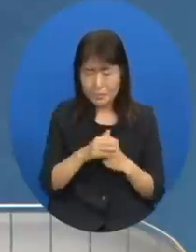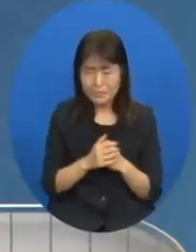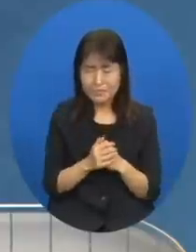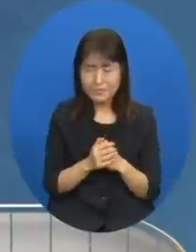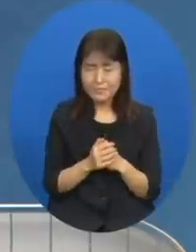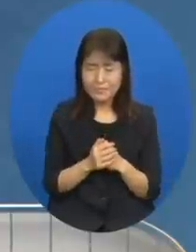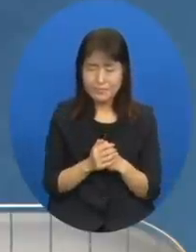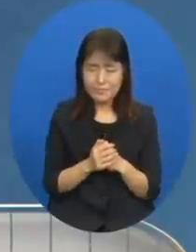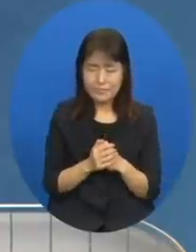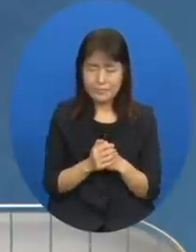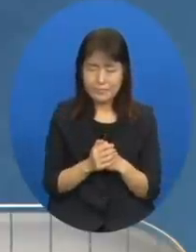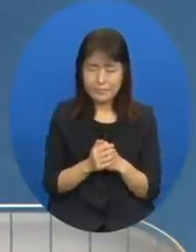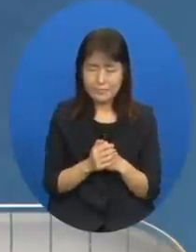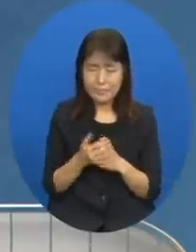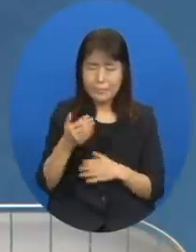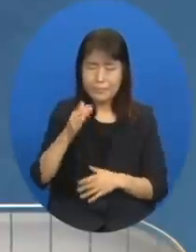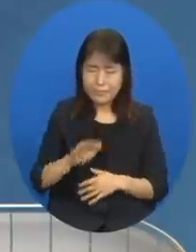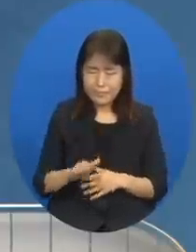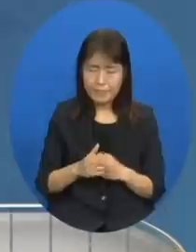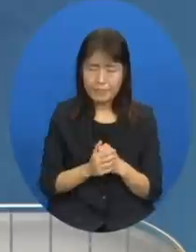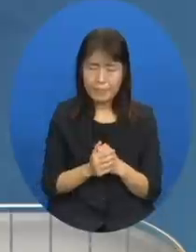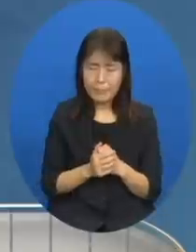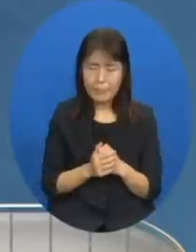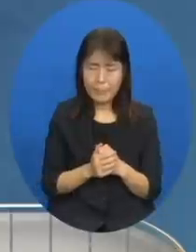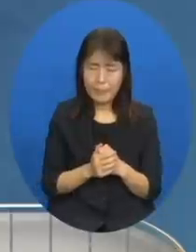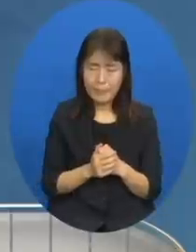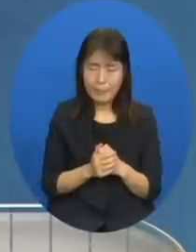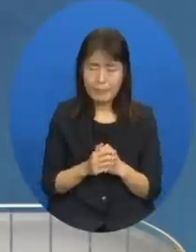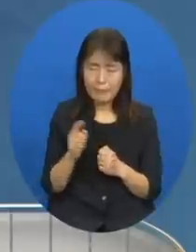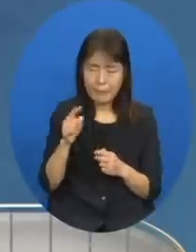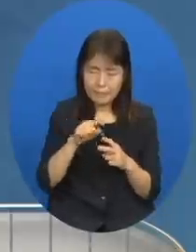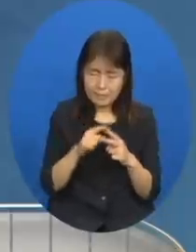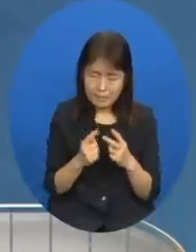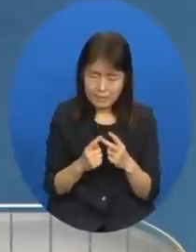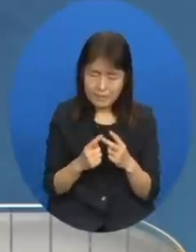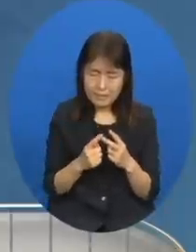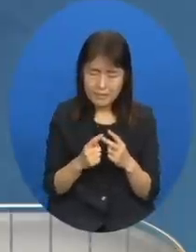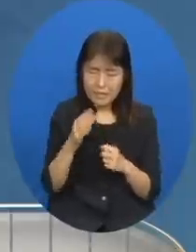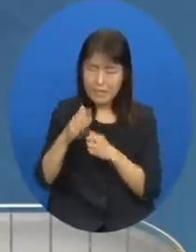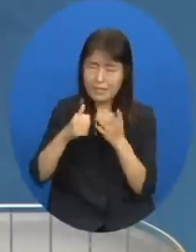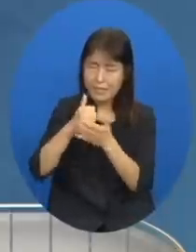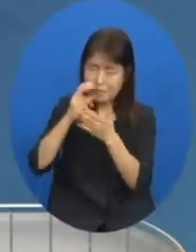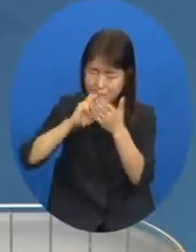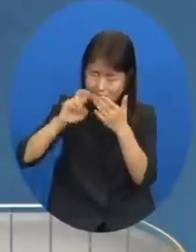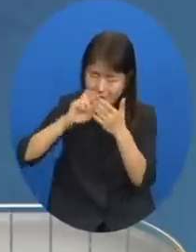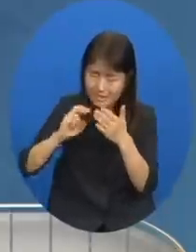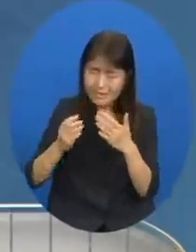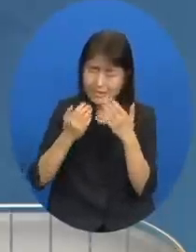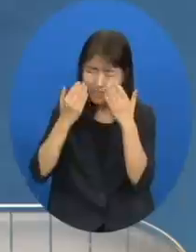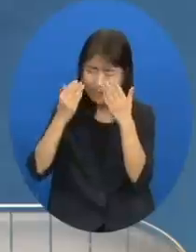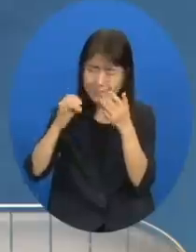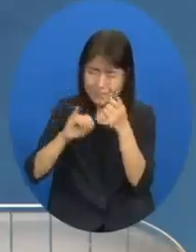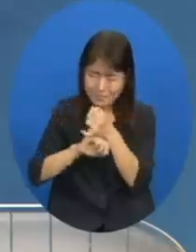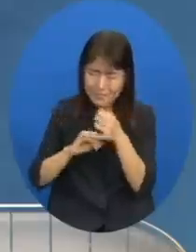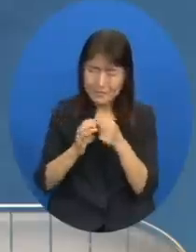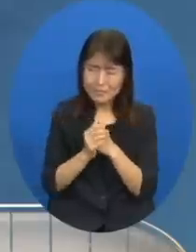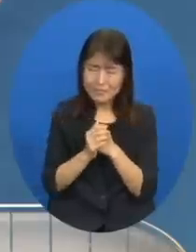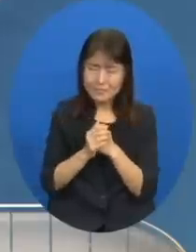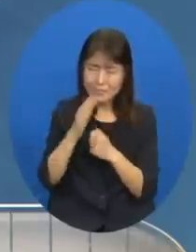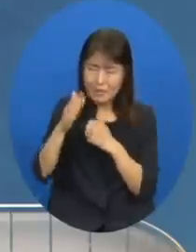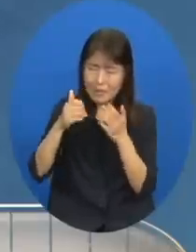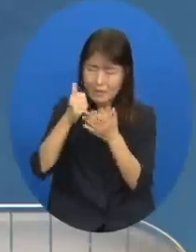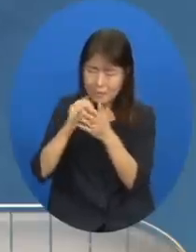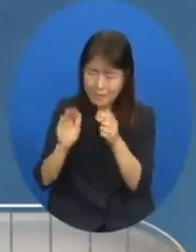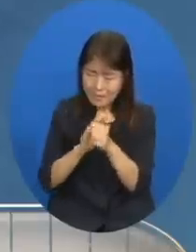있습니다 그러나 어디서든지 저희들은 주님을 찬양할 것입니다 하나님의 사랑을